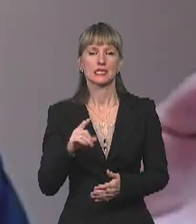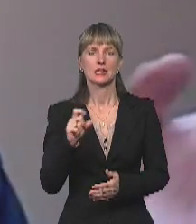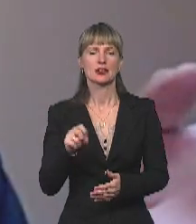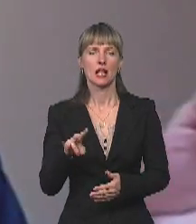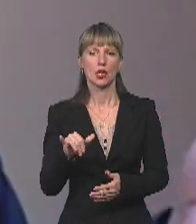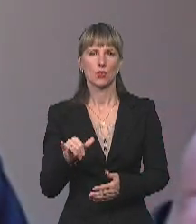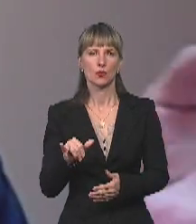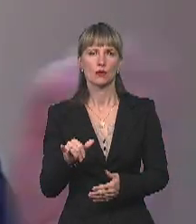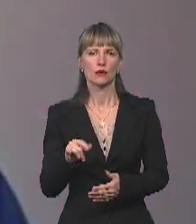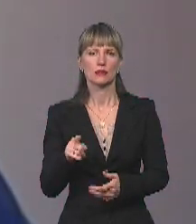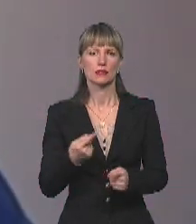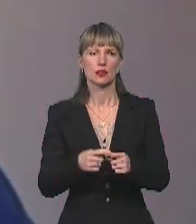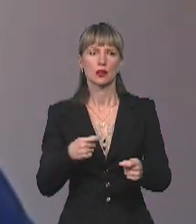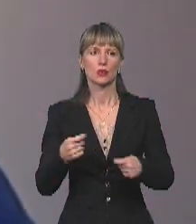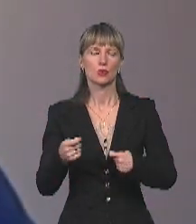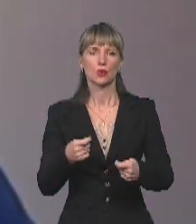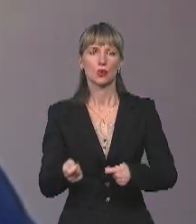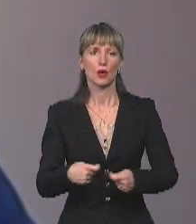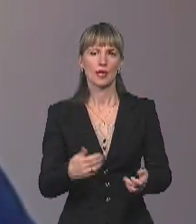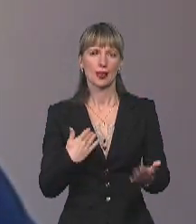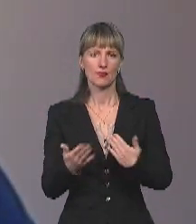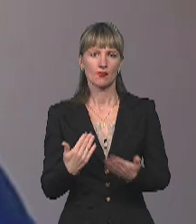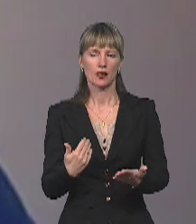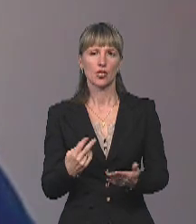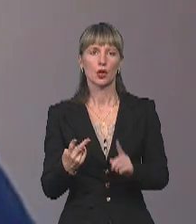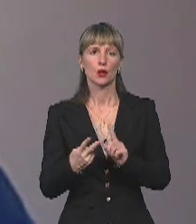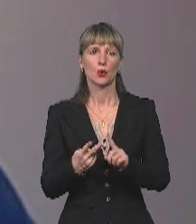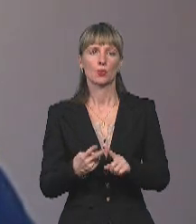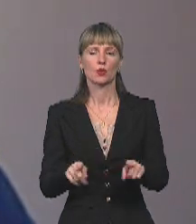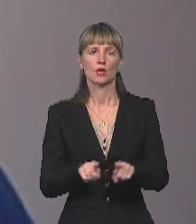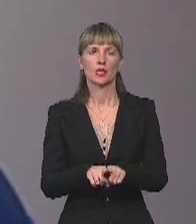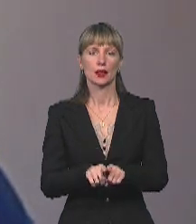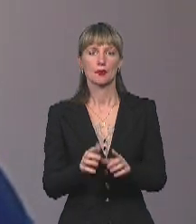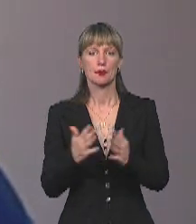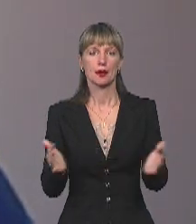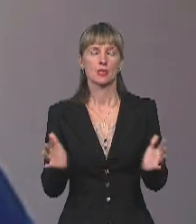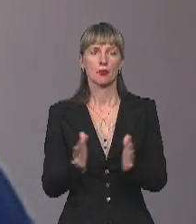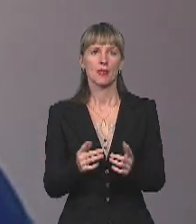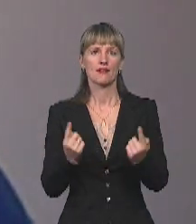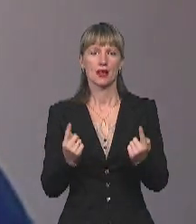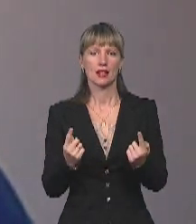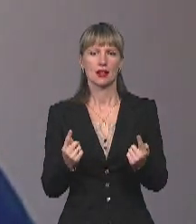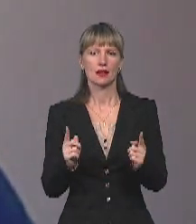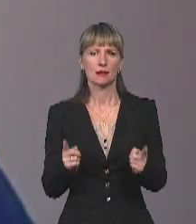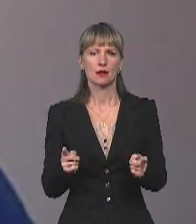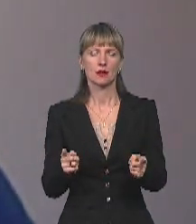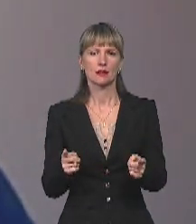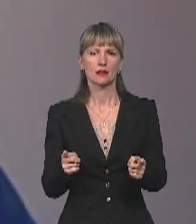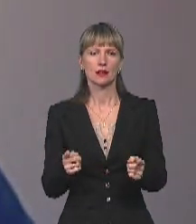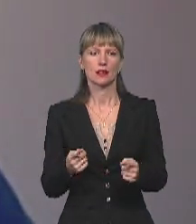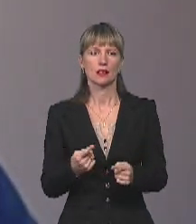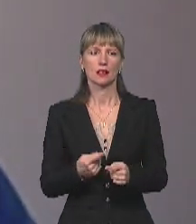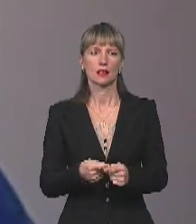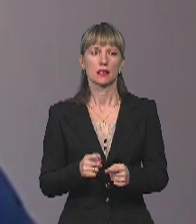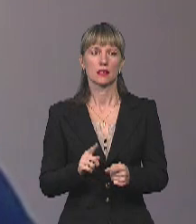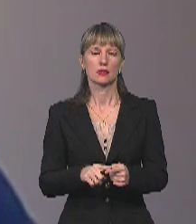що стосується торгівлі. Другий такий більш-менш великий сегмент – це бухгалтери.